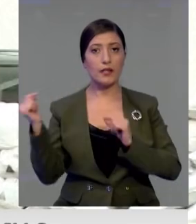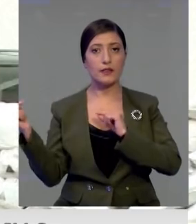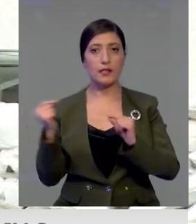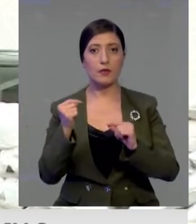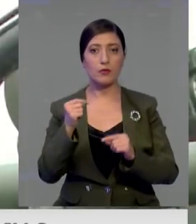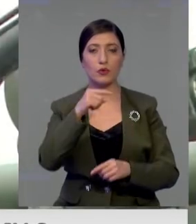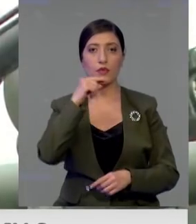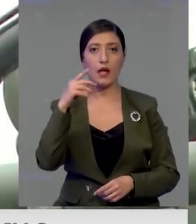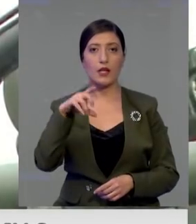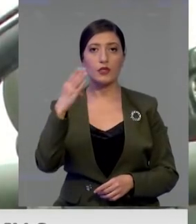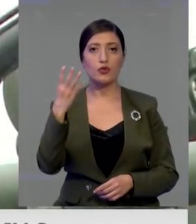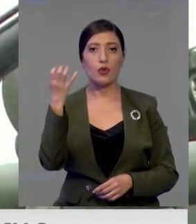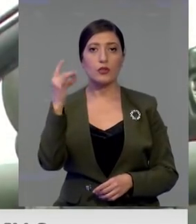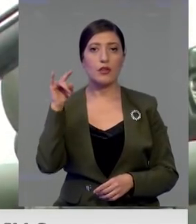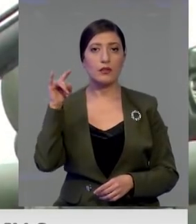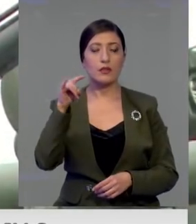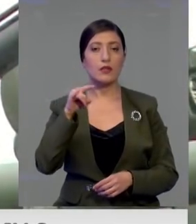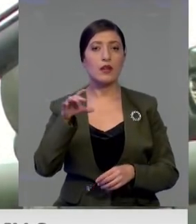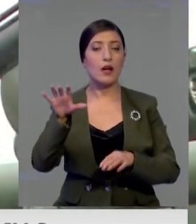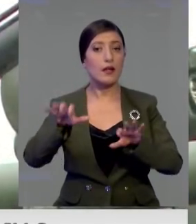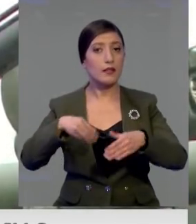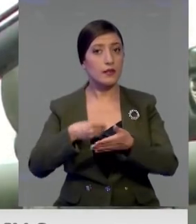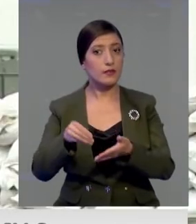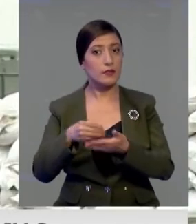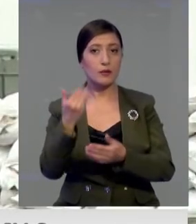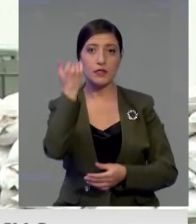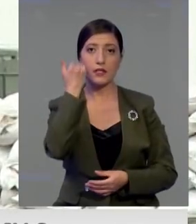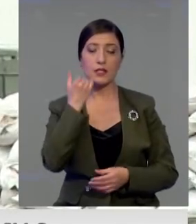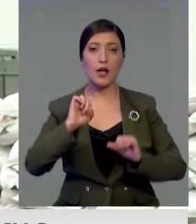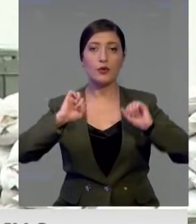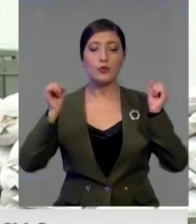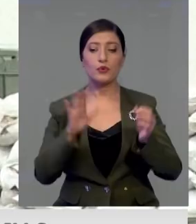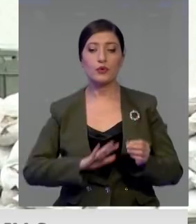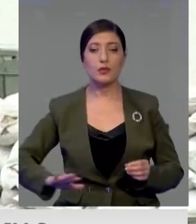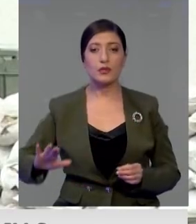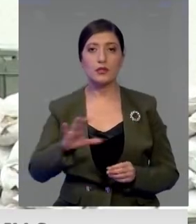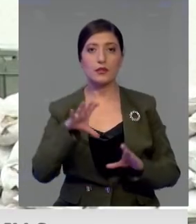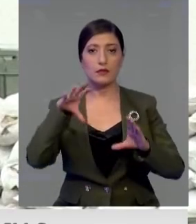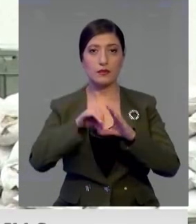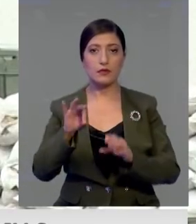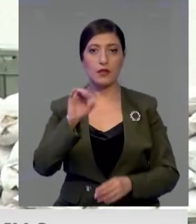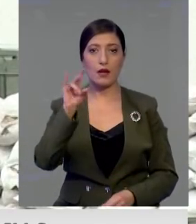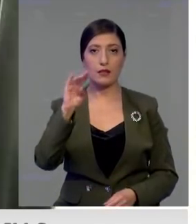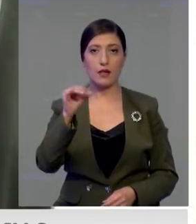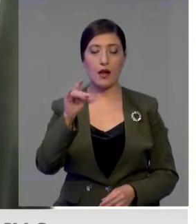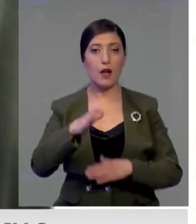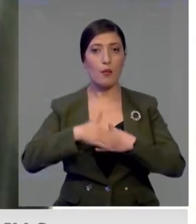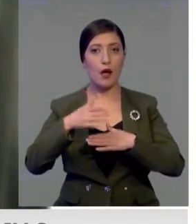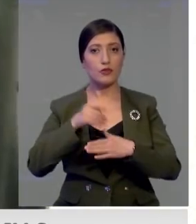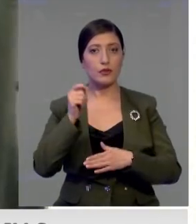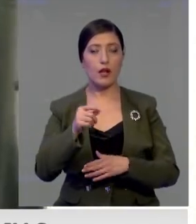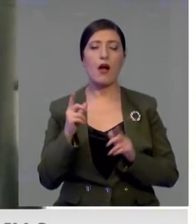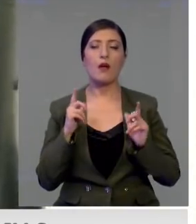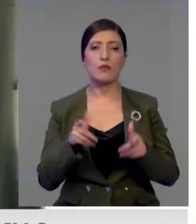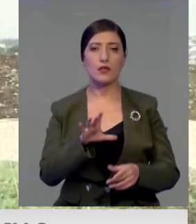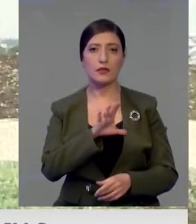ռուսական S-400 հակաօդային պաշտպանության համակարգերի գնման և Սիրիայի հյուսիս ռազմական ներխուժման համար։ Անկարայի դեմ պատժամիջոցներին կողմ են